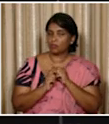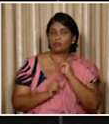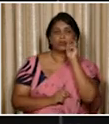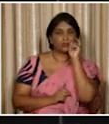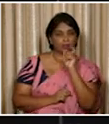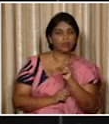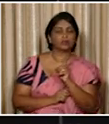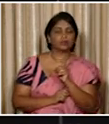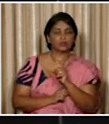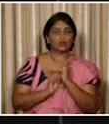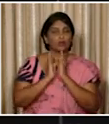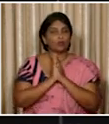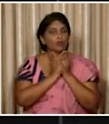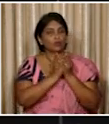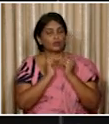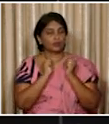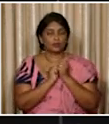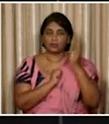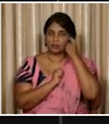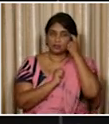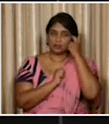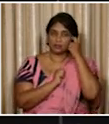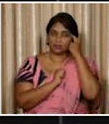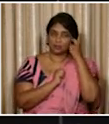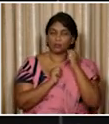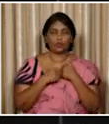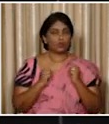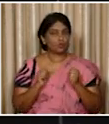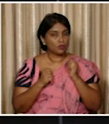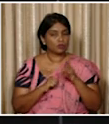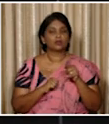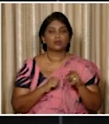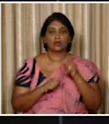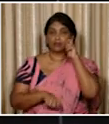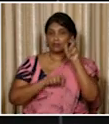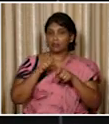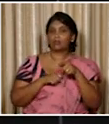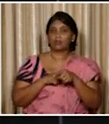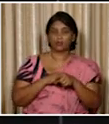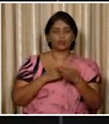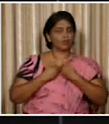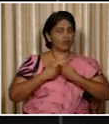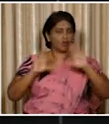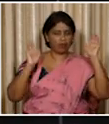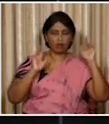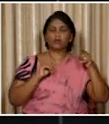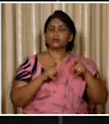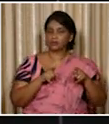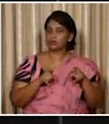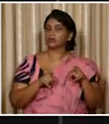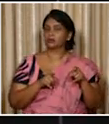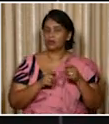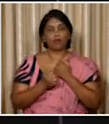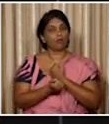500க்கும் மேற்பட்ட கலகமடக்கும் போலீசார் கண்ணீர் புகை குண்டுகளுடன் அவ்விடத்தில் குவிக்கப்பட்டிருந்தனர். இதன்போது பூசை வழிபாடுகளில் பங்கேற்கச் சென்ற